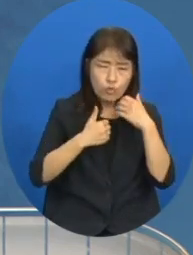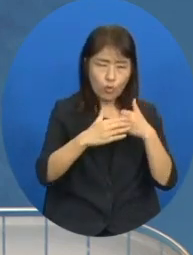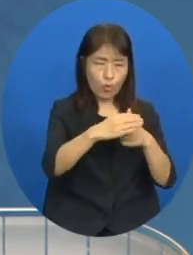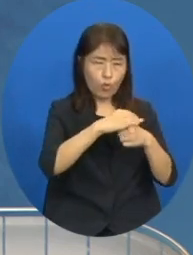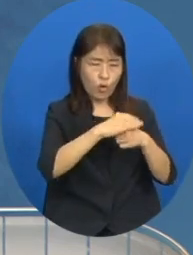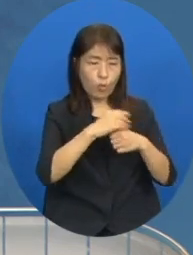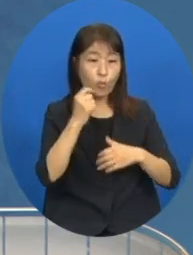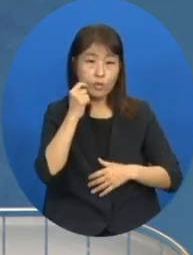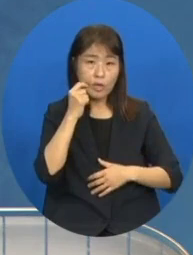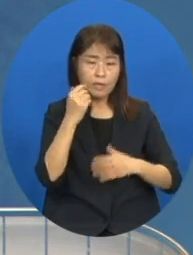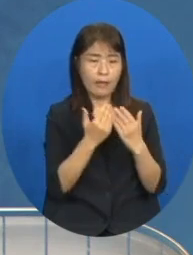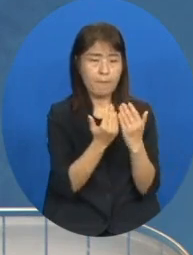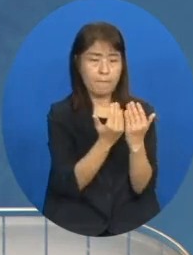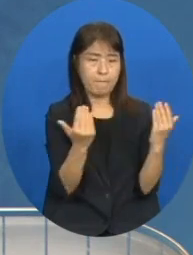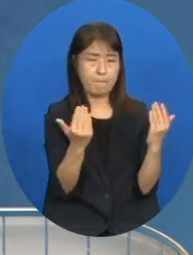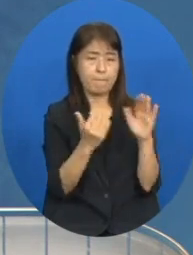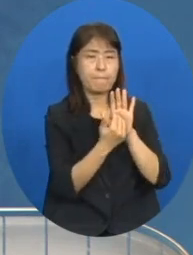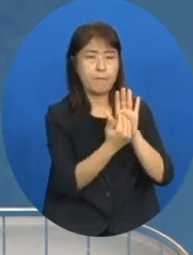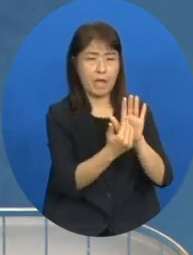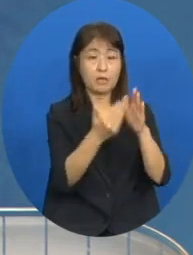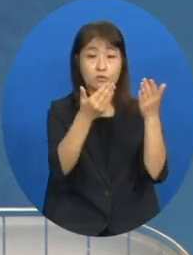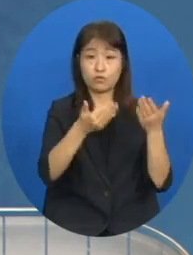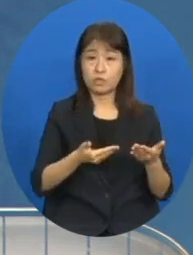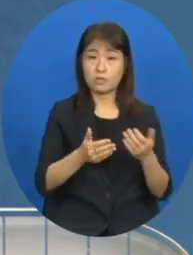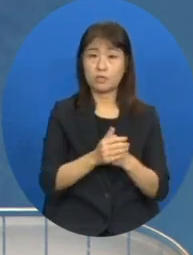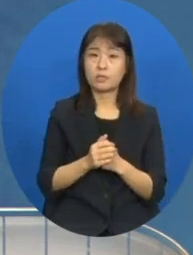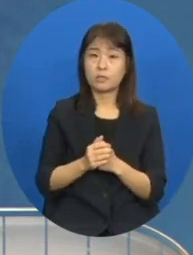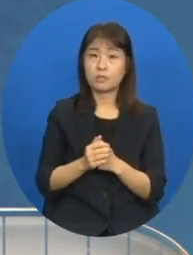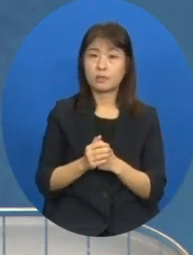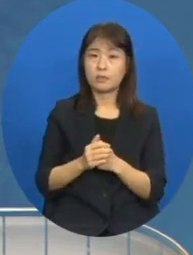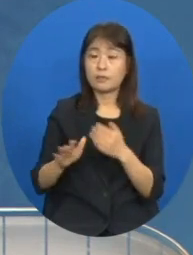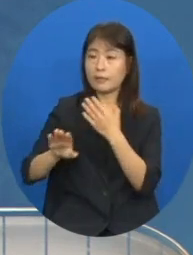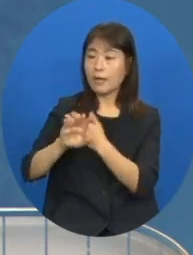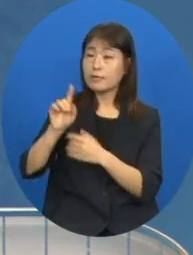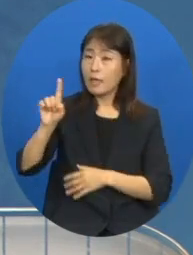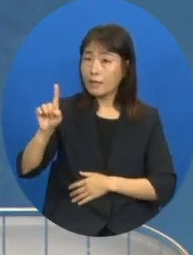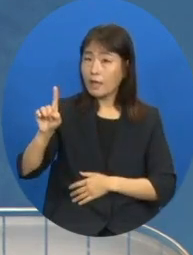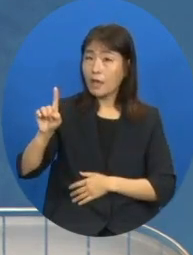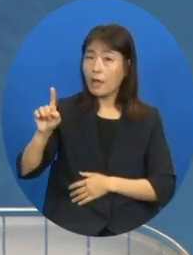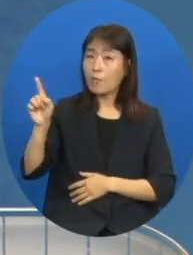우리를 막아주신다는 것. 또 하나가 있는데 그것은 어미의